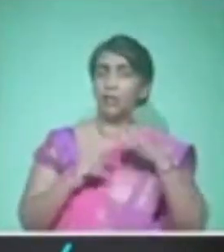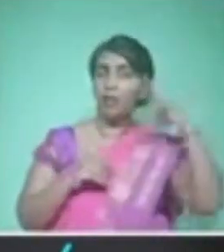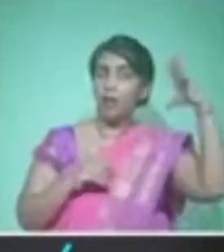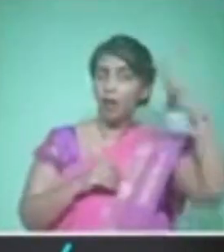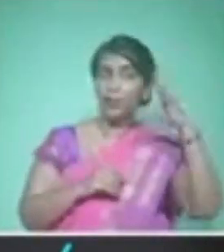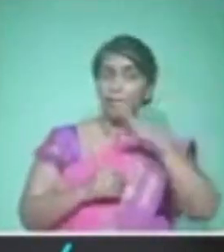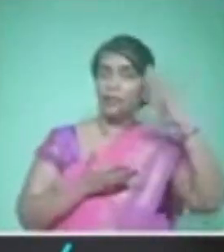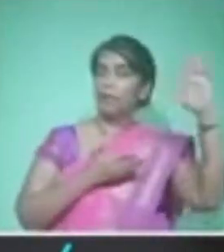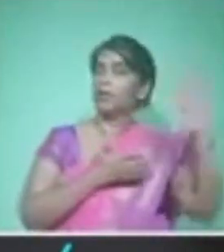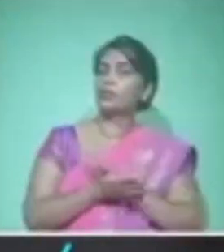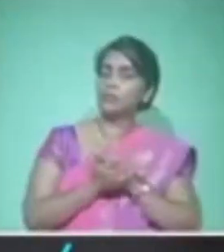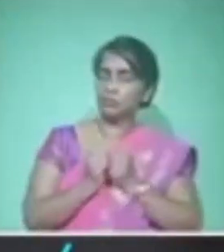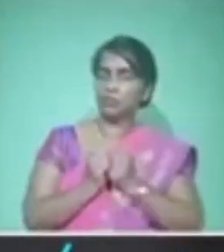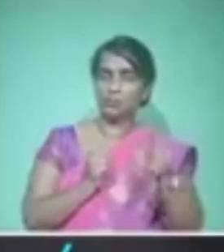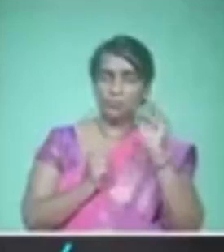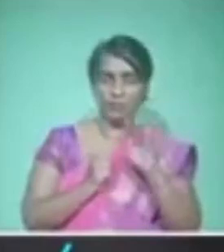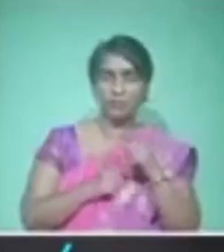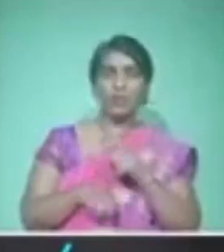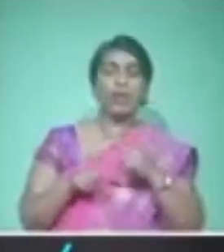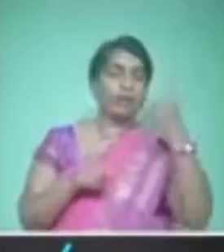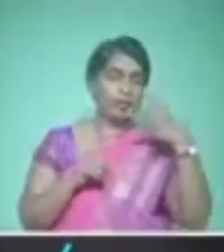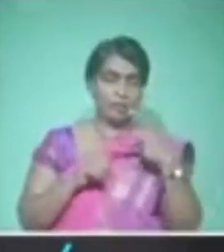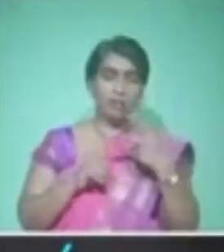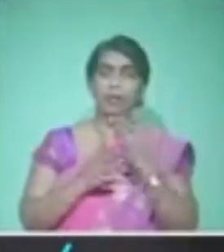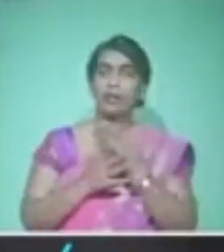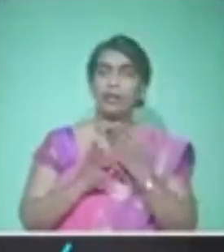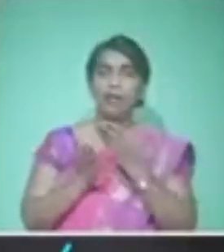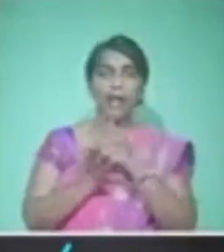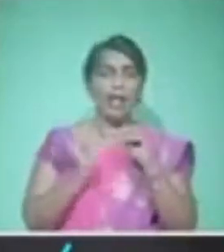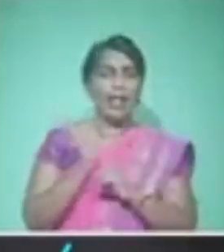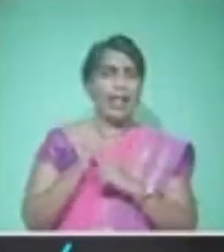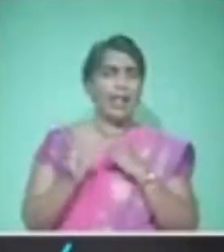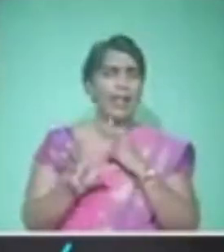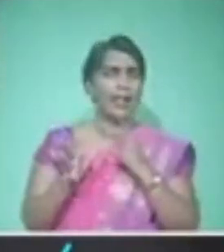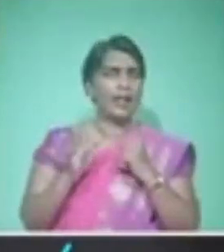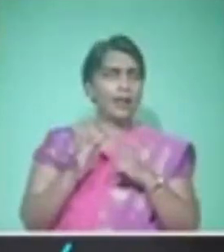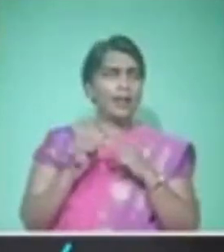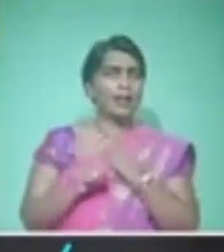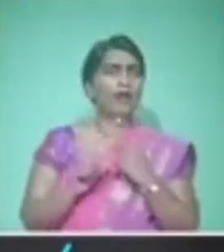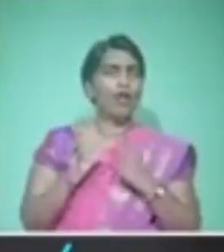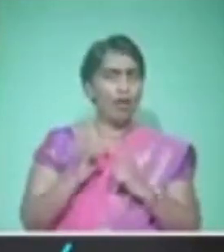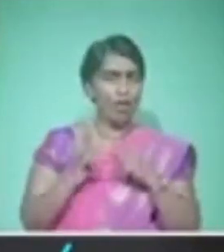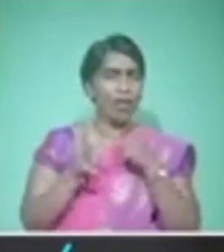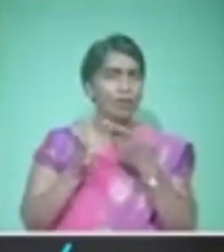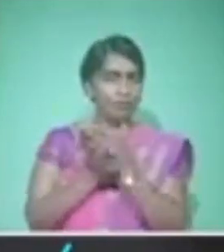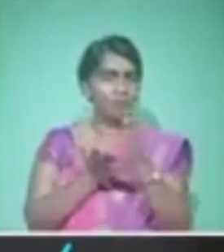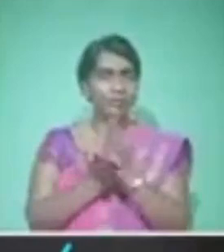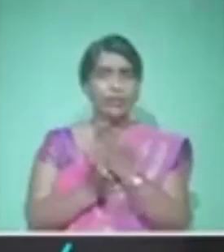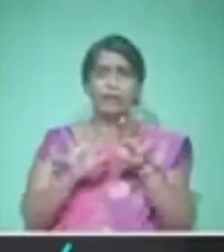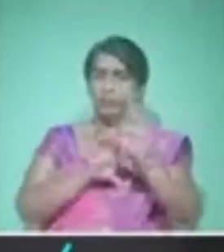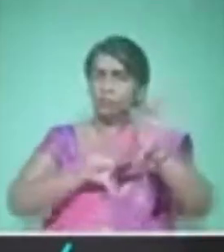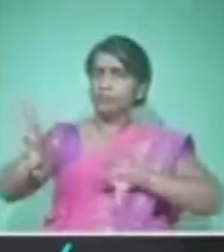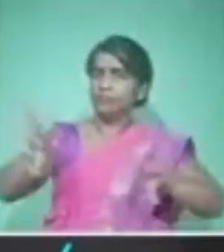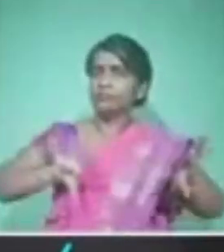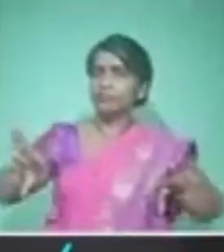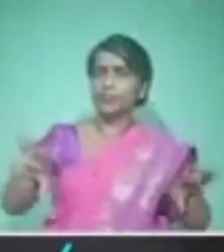පුනර්ජනනීය බලශක්ති වලට මුල් තැන දෙන්න ඕනේ දෙවනුව බෙදීම ලෙකෝ එක හැදුවා මේක තවත් අපි තවත් බෙදීම බෙදීම වෙන